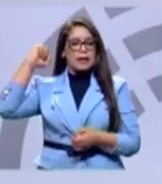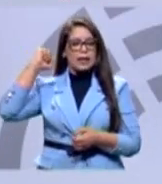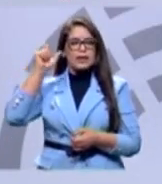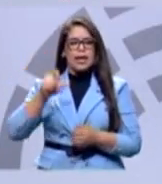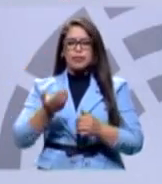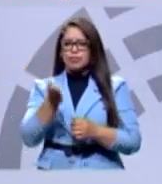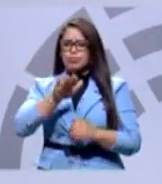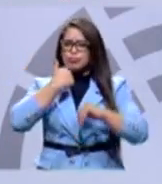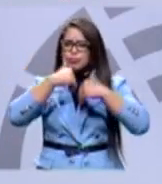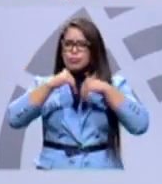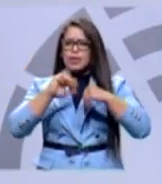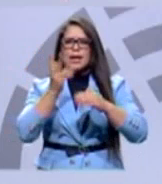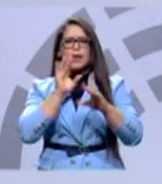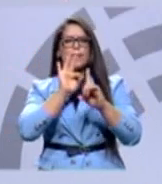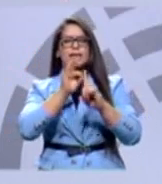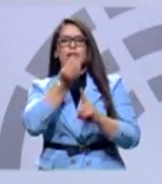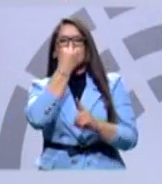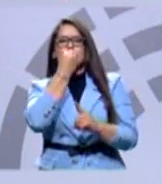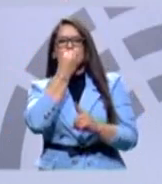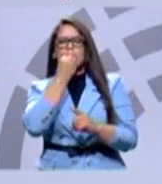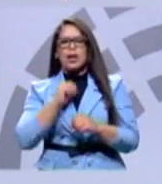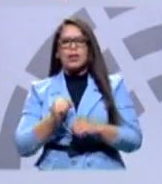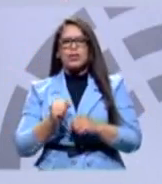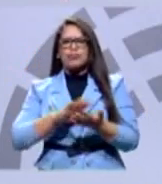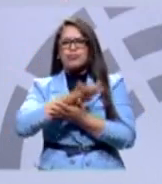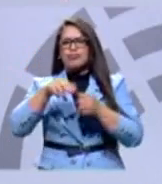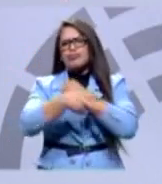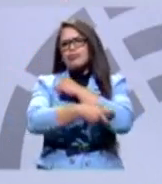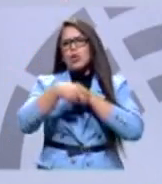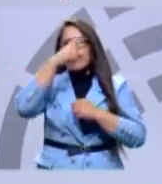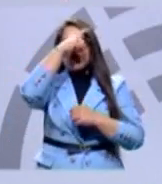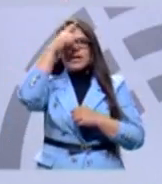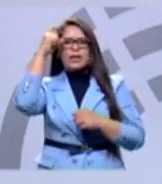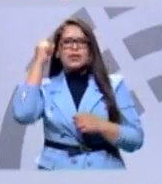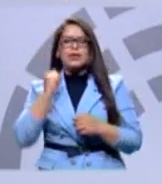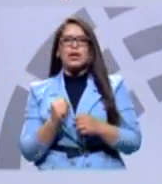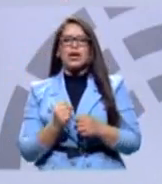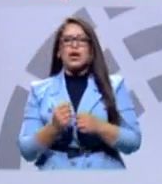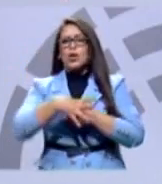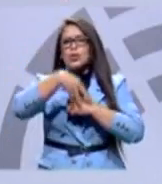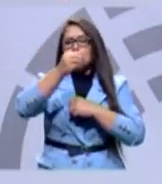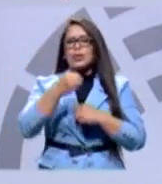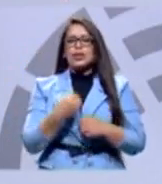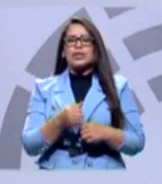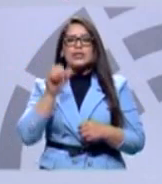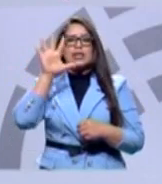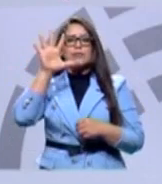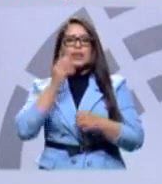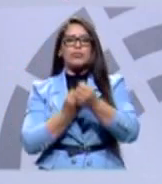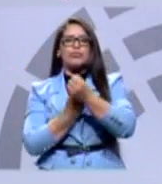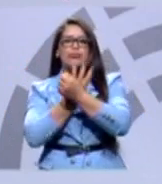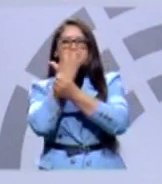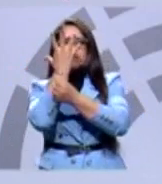من اجل لقمه عيشها ظروفها القاسيه تخرج الخمسه تاع صباح تروح عقبات